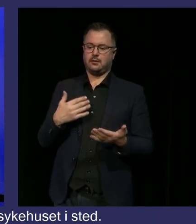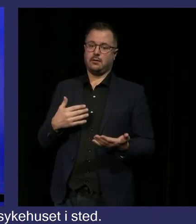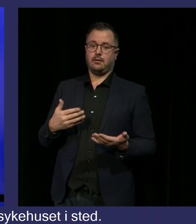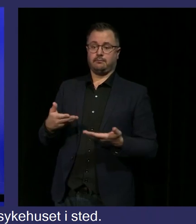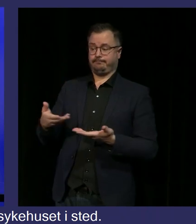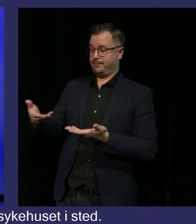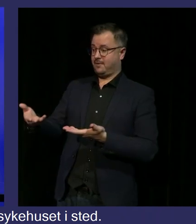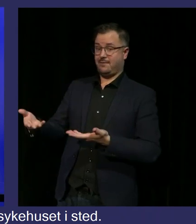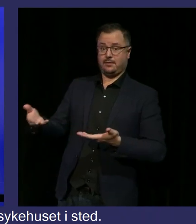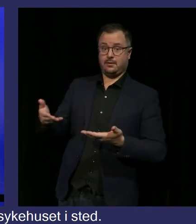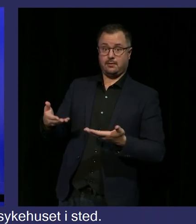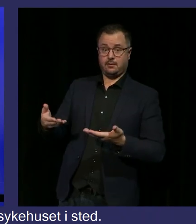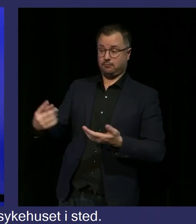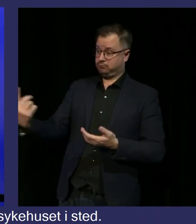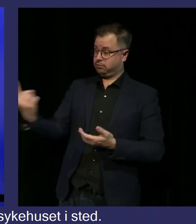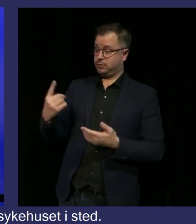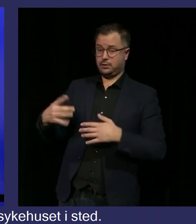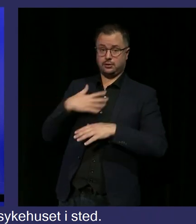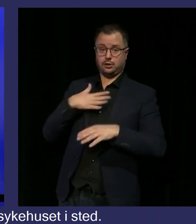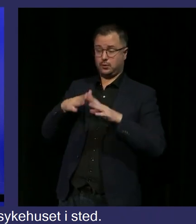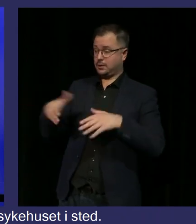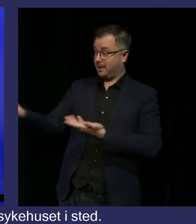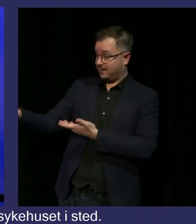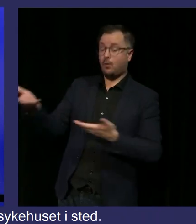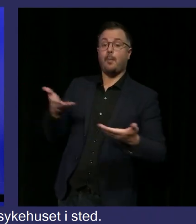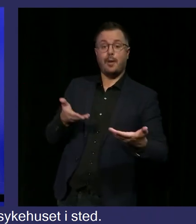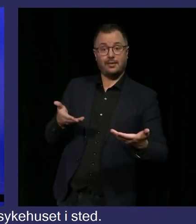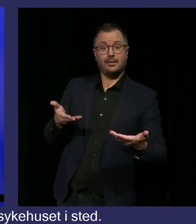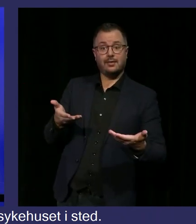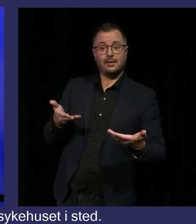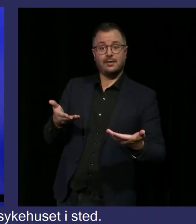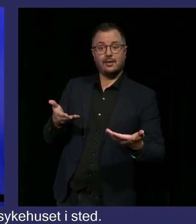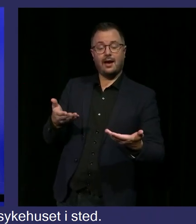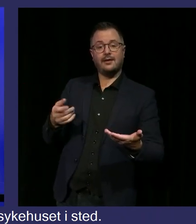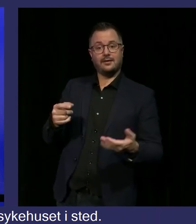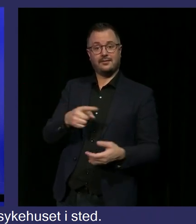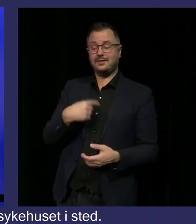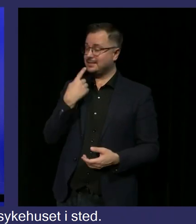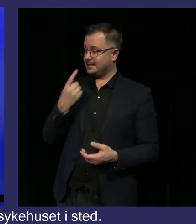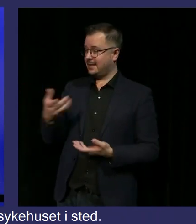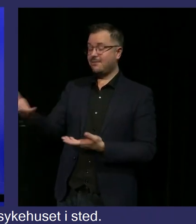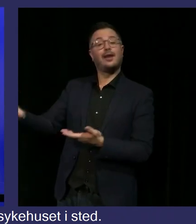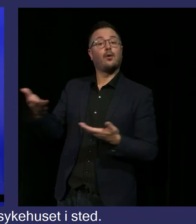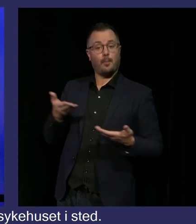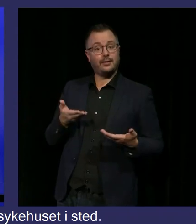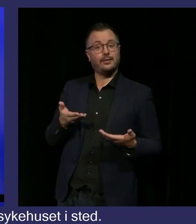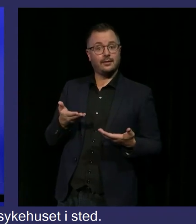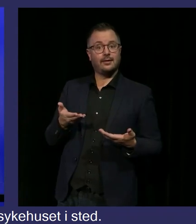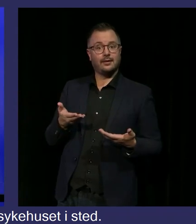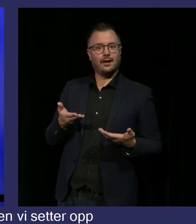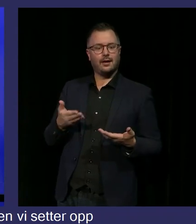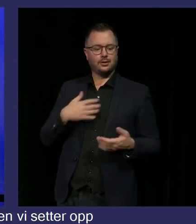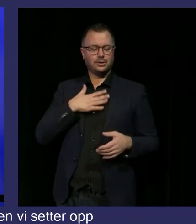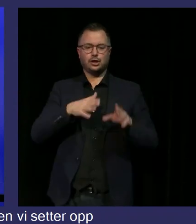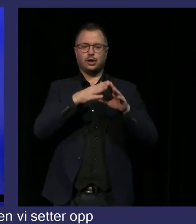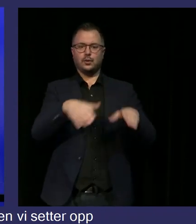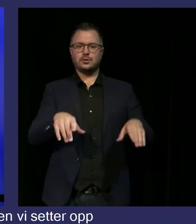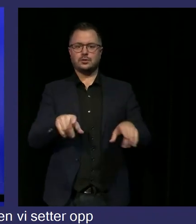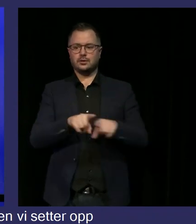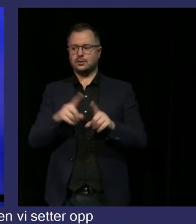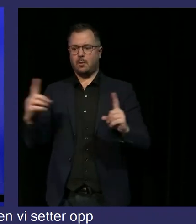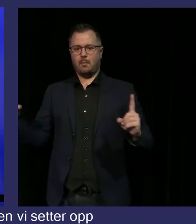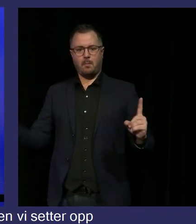til sykehuset I stad. Og vi ønsker å si velkommen til altså det sykehuset du skal møte opp